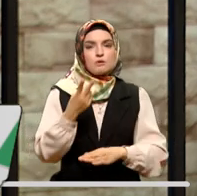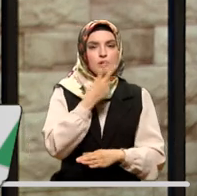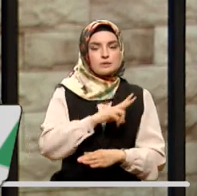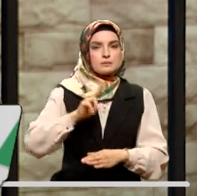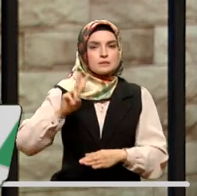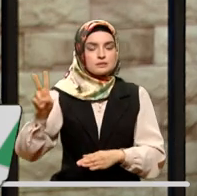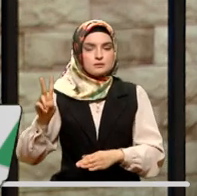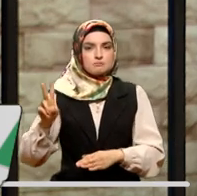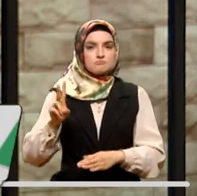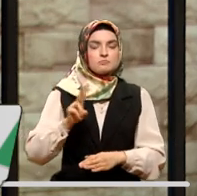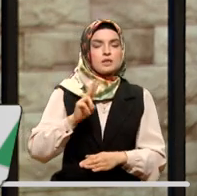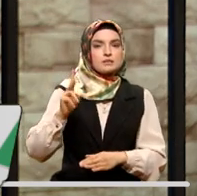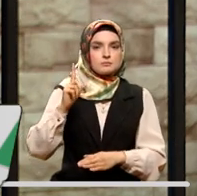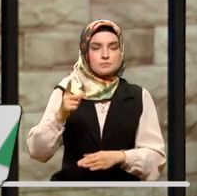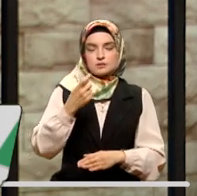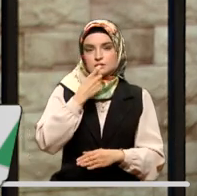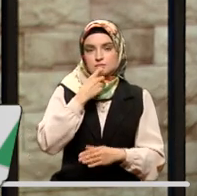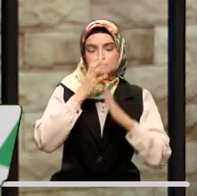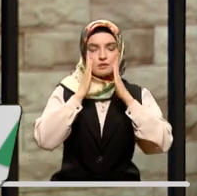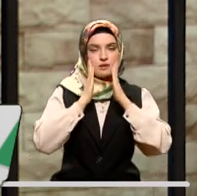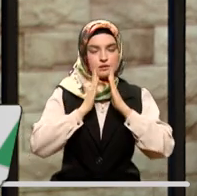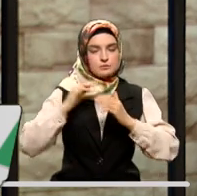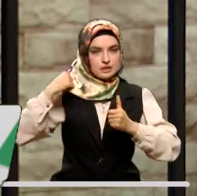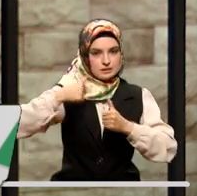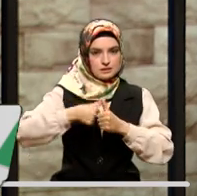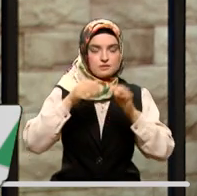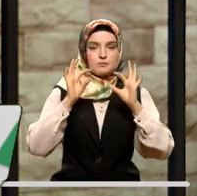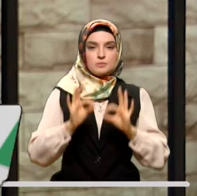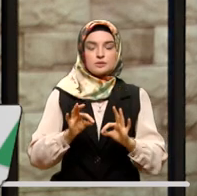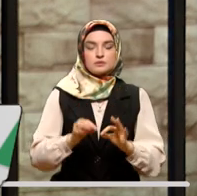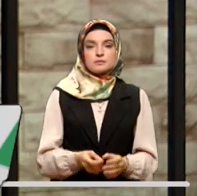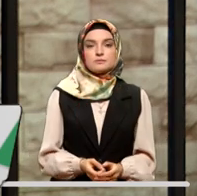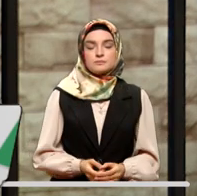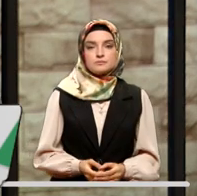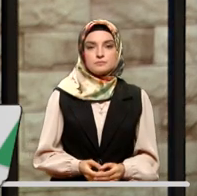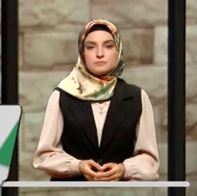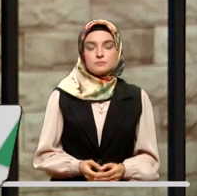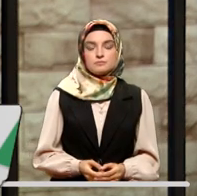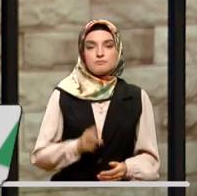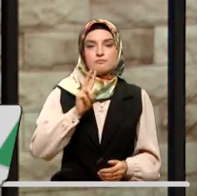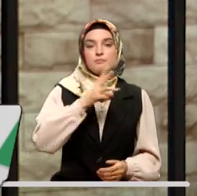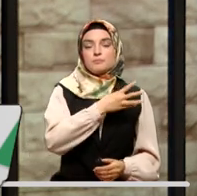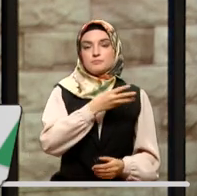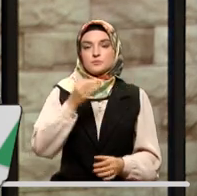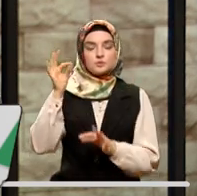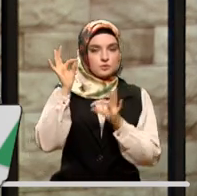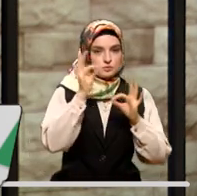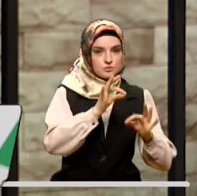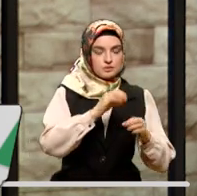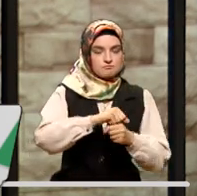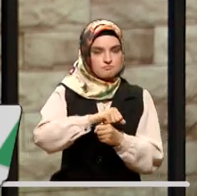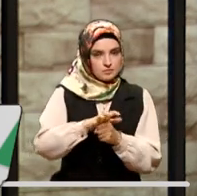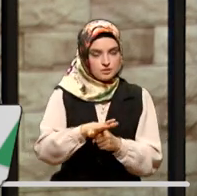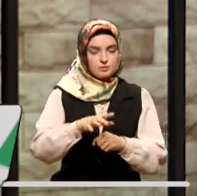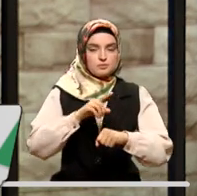2020-2021 yılında da elhamdülillah yeniden başlattık ve 2 milyona ulaştık. Maşallah. Yani pandemiye